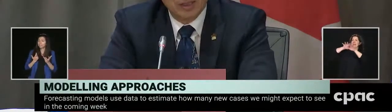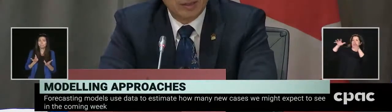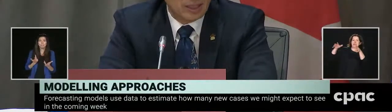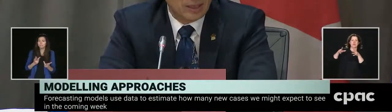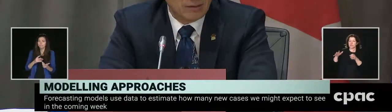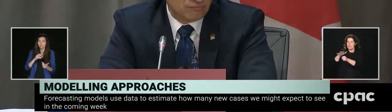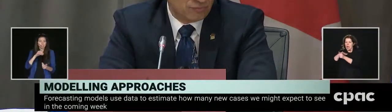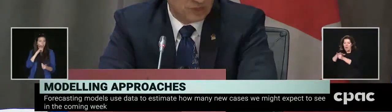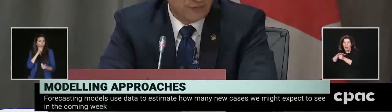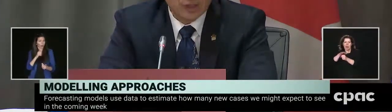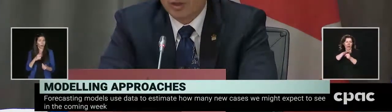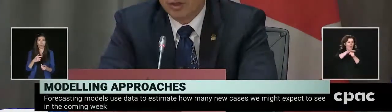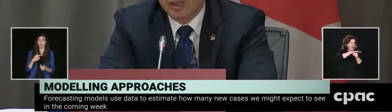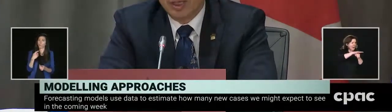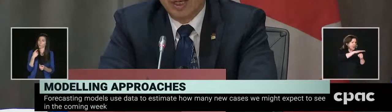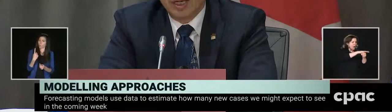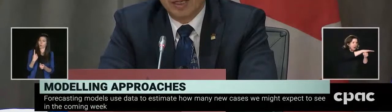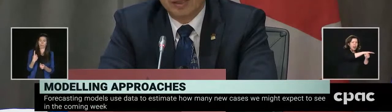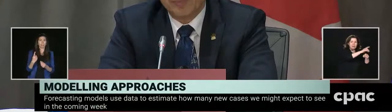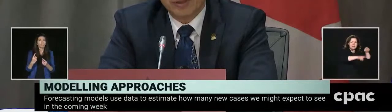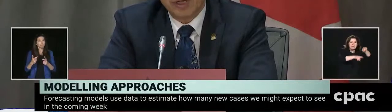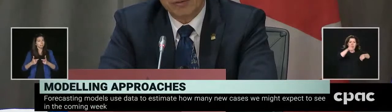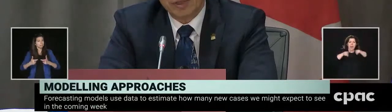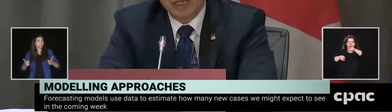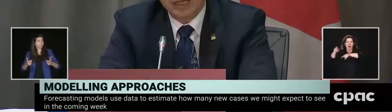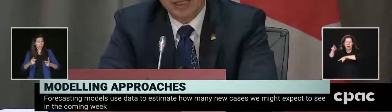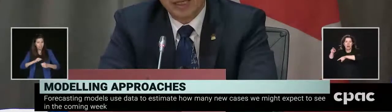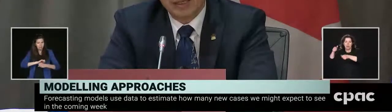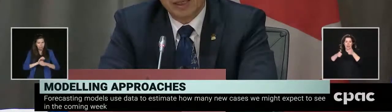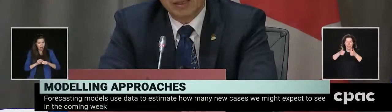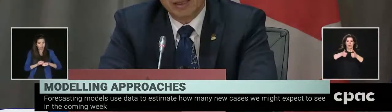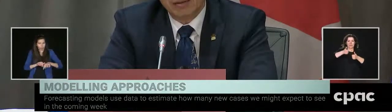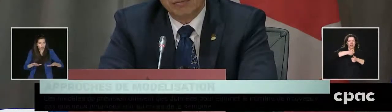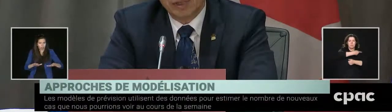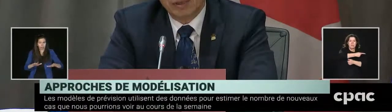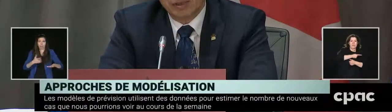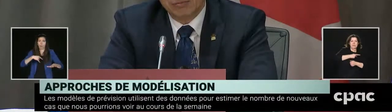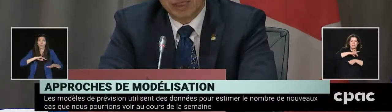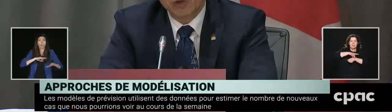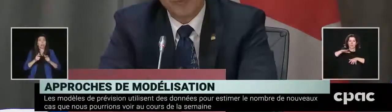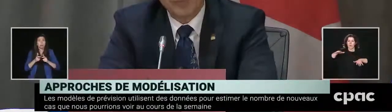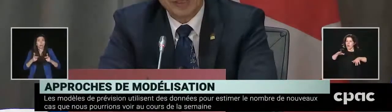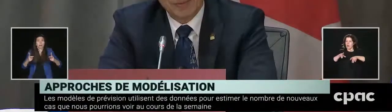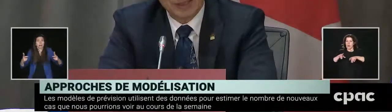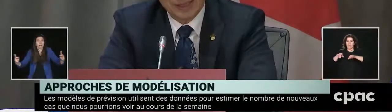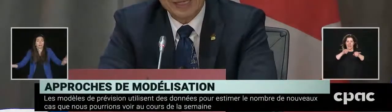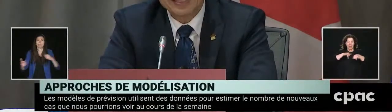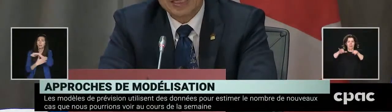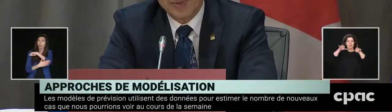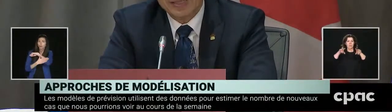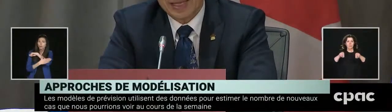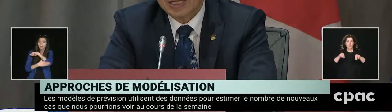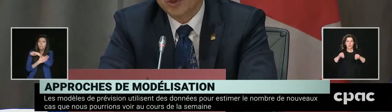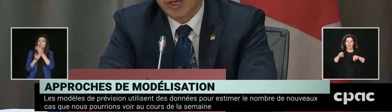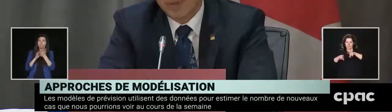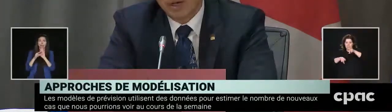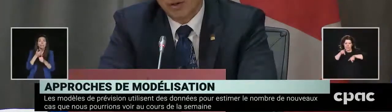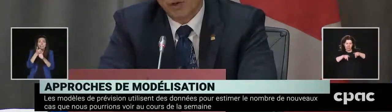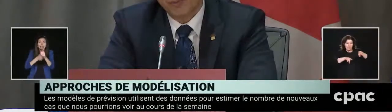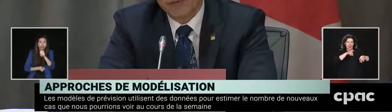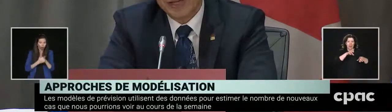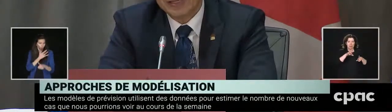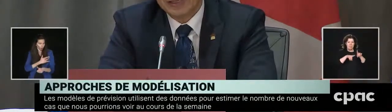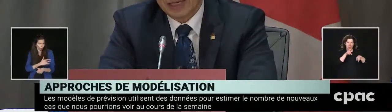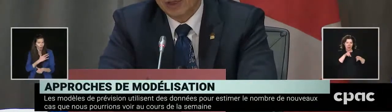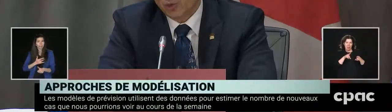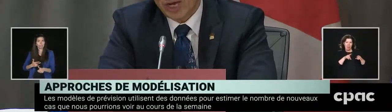territoire. Ça veut dire que dépendant de la courbe épidémique et qu'est-ce qui se passe